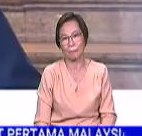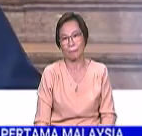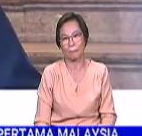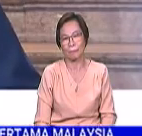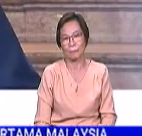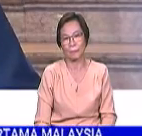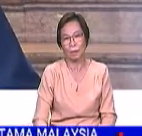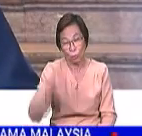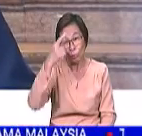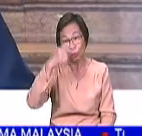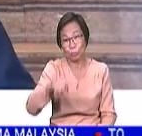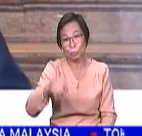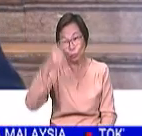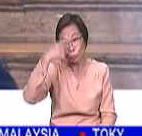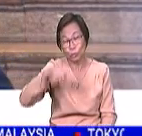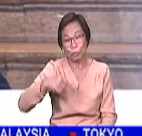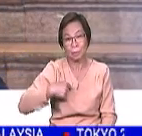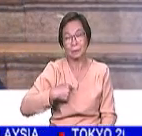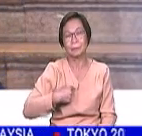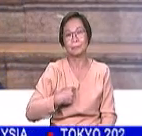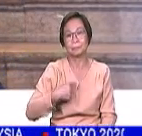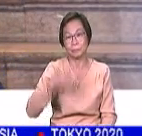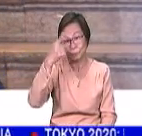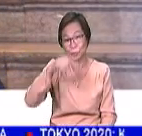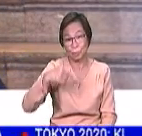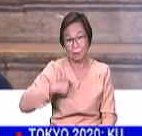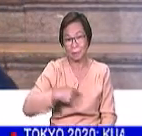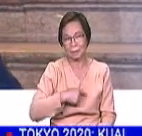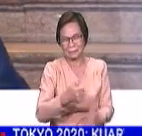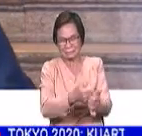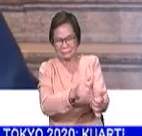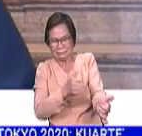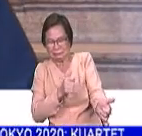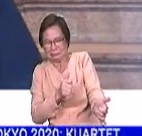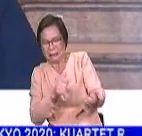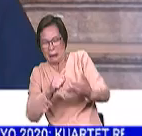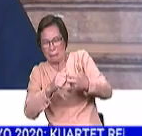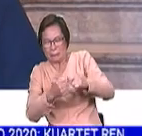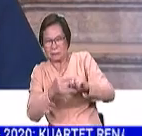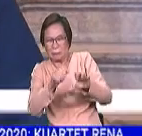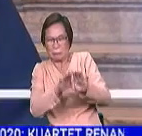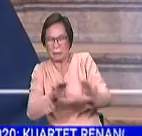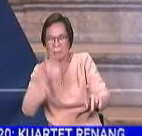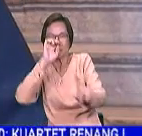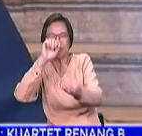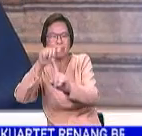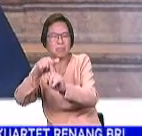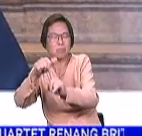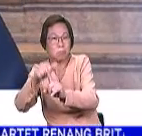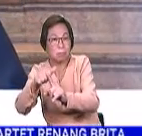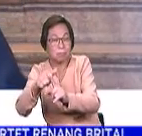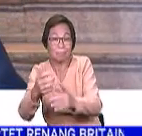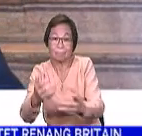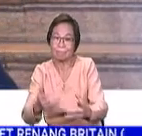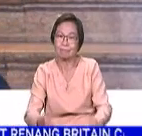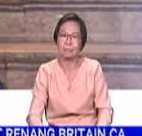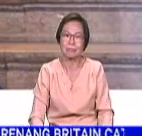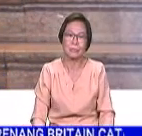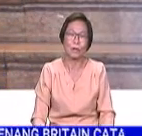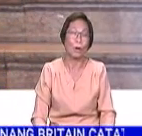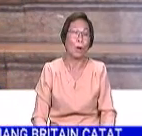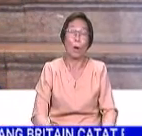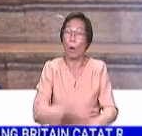ke self untuk kita menelaah daripada masalah Berita palsu bukan